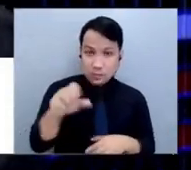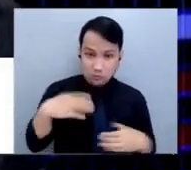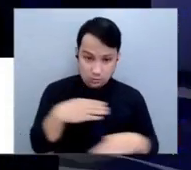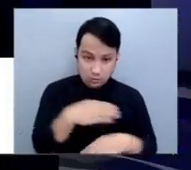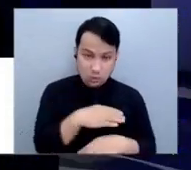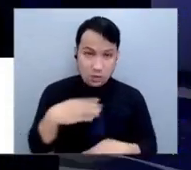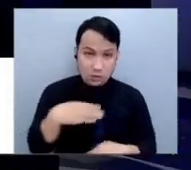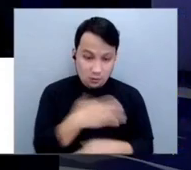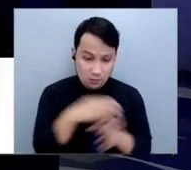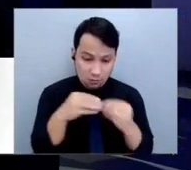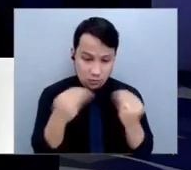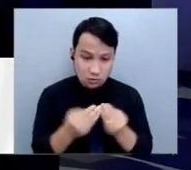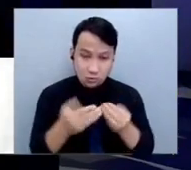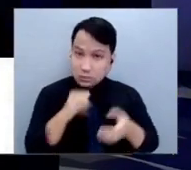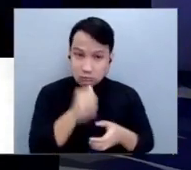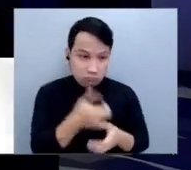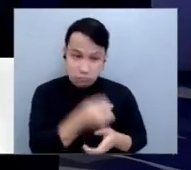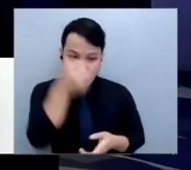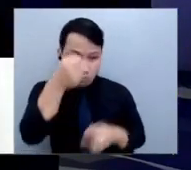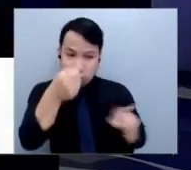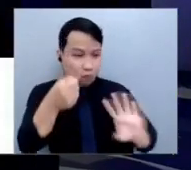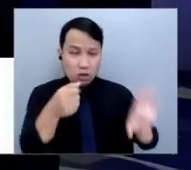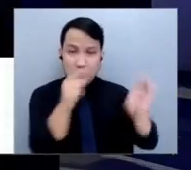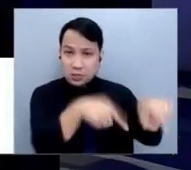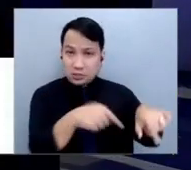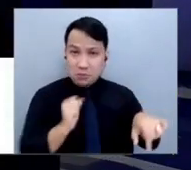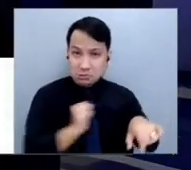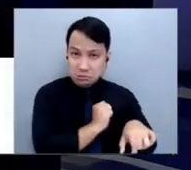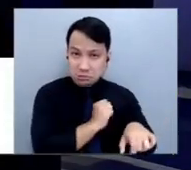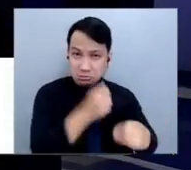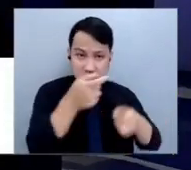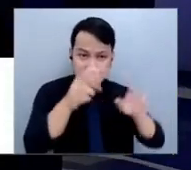members attending the Senate investigation if ever kayo maging presidente?